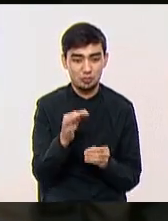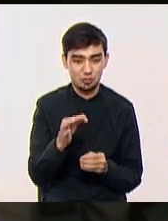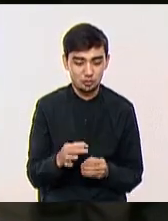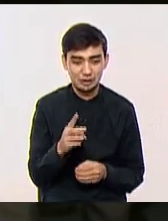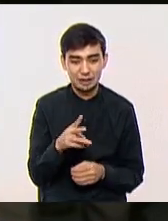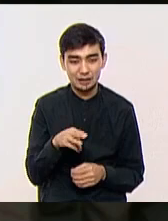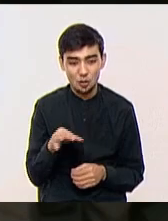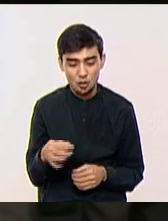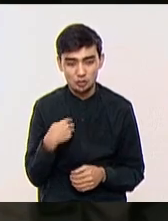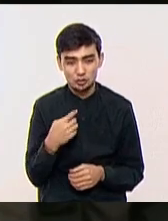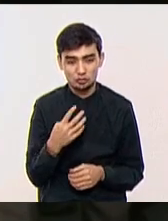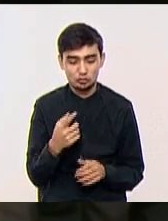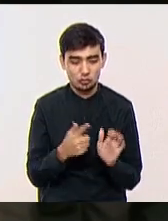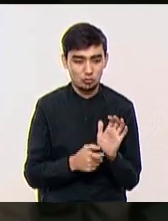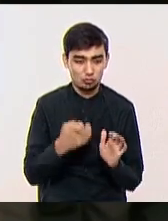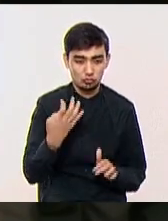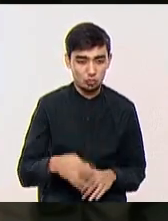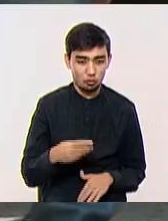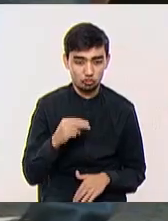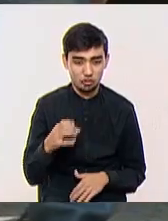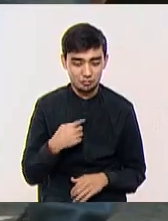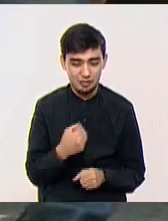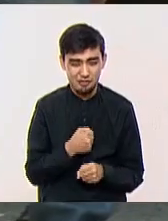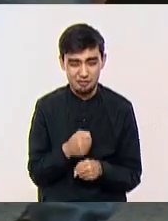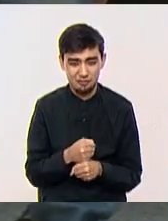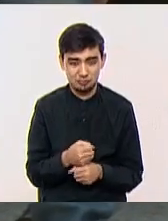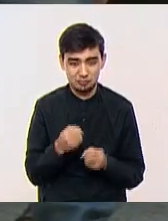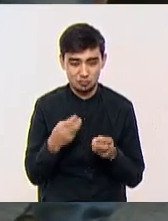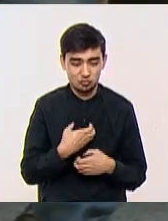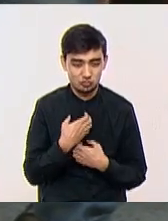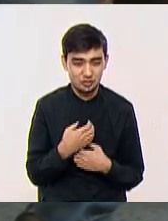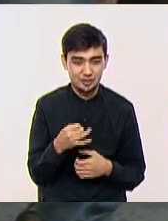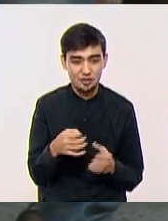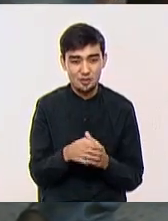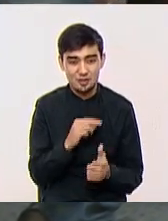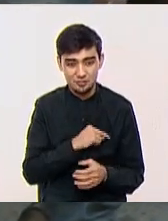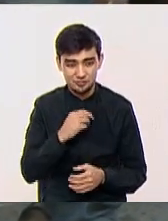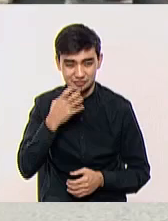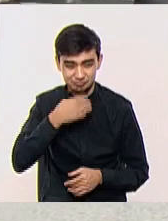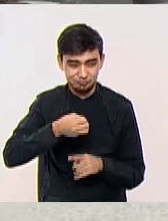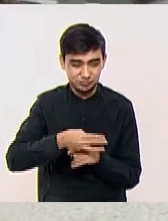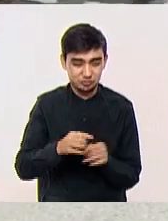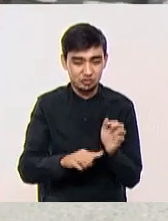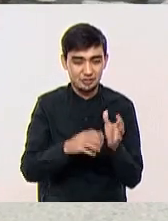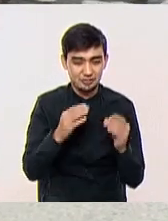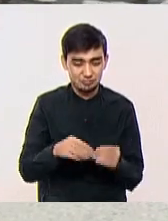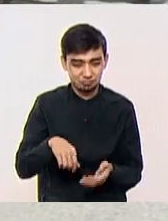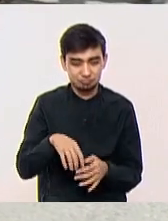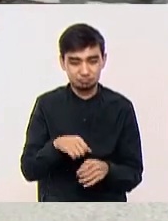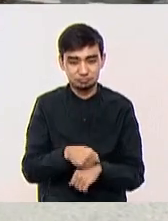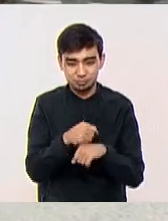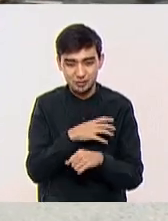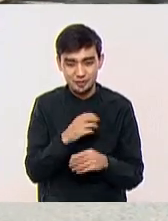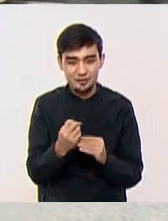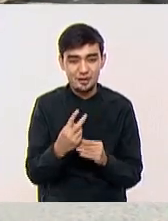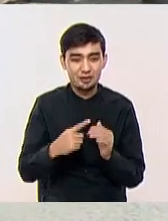қояды 740 сағатқа. Бұл деген сұмдықта былай айтқанда. Кезбе компаниясының жұмысшылары аптабыстықта 6 күн ереуілдетті. Басшылыққа бірден 12 талап